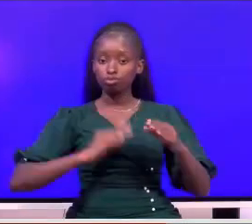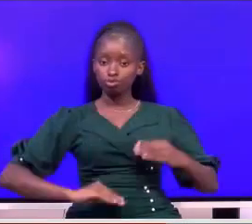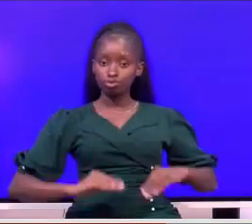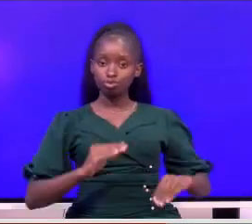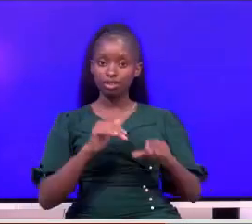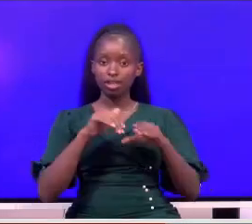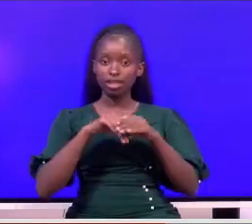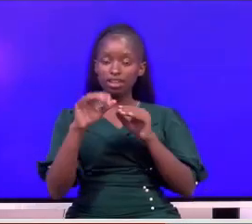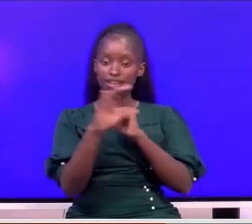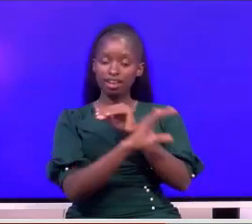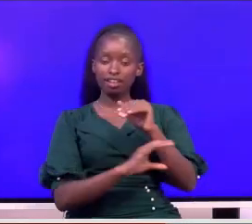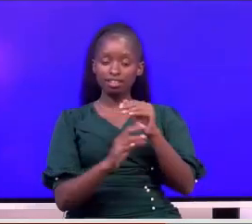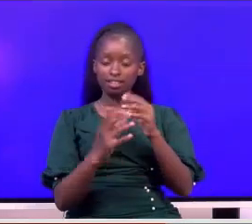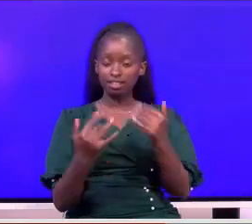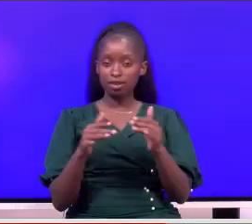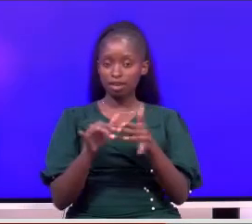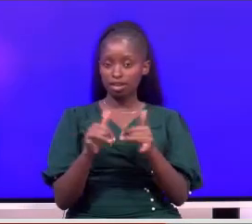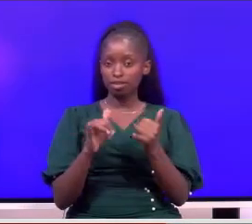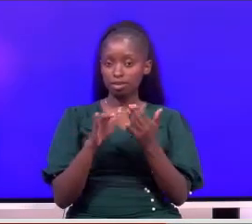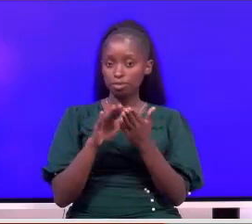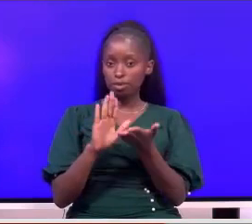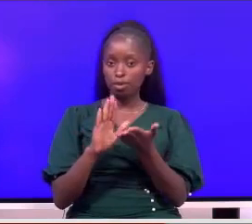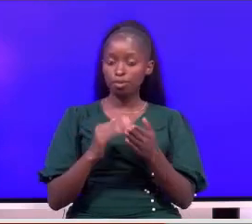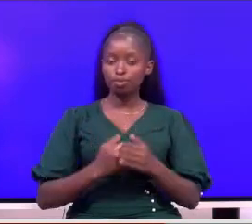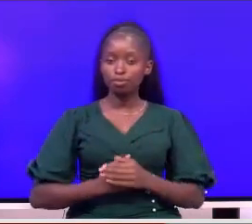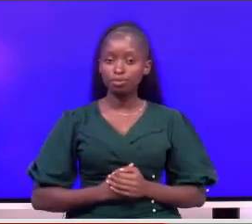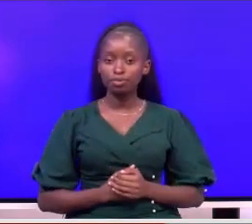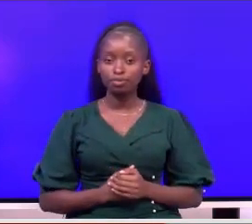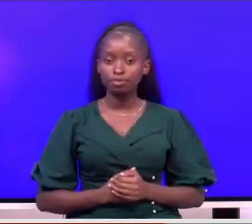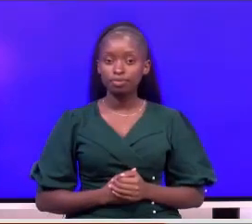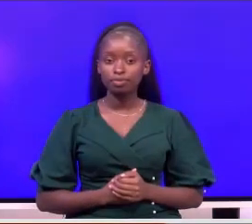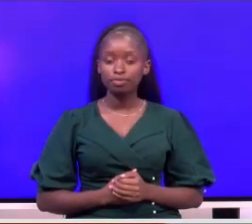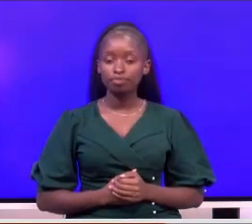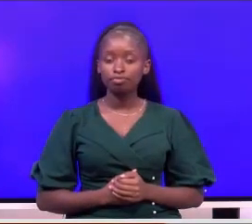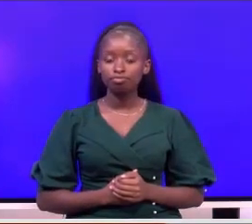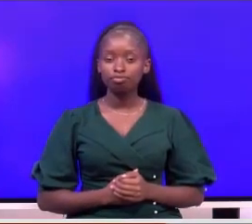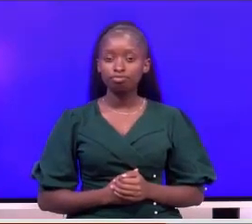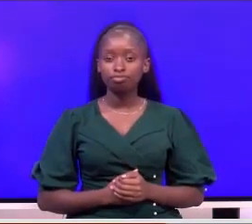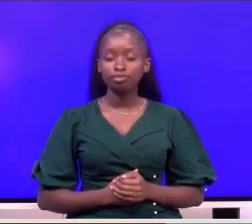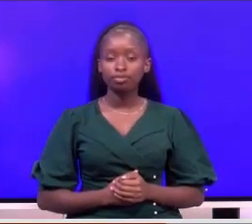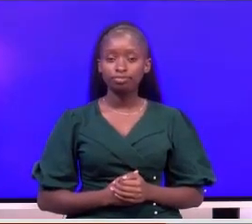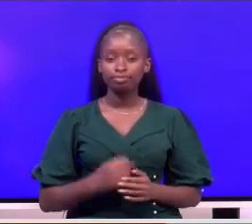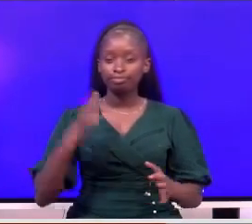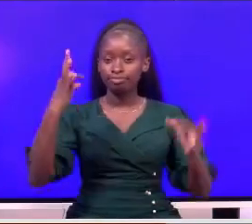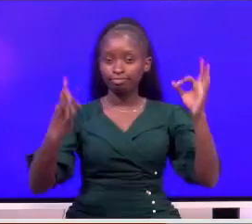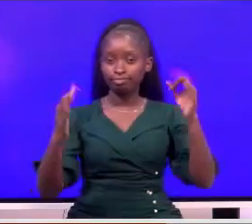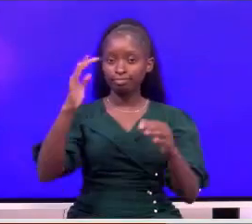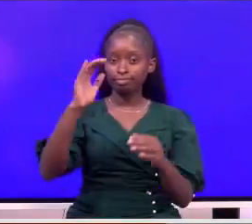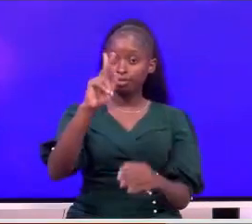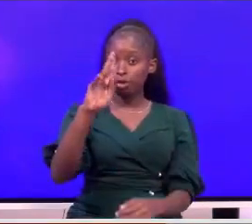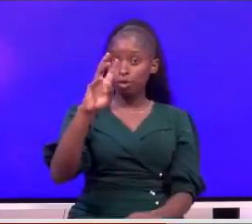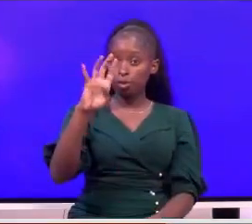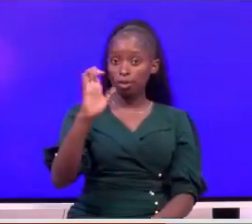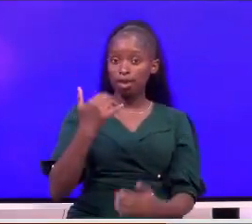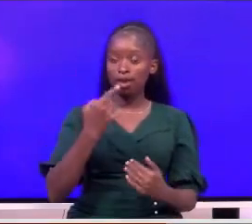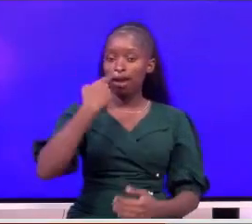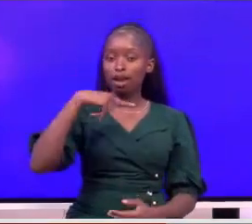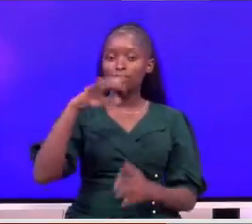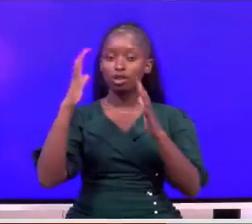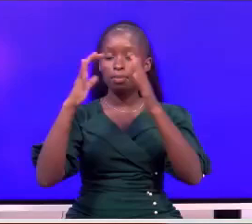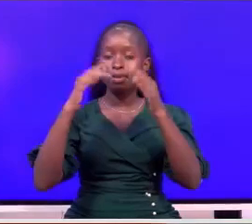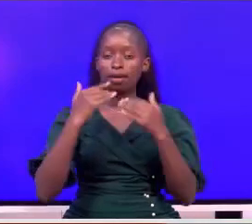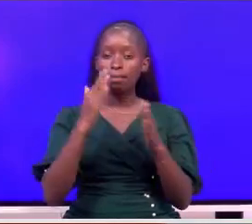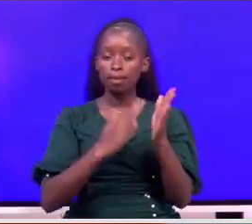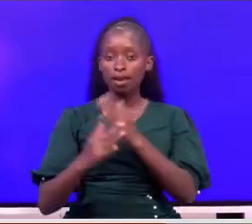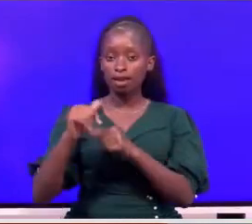ana ukito wa taarifa hiyo. Assist, Honorable Chief. Jaji Mkuu Martha Koome ametangaza mpango mpya katika mapambano dhidi